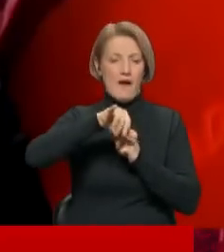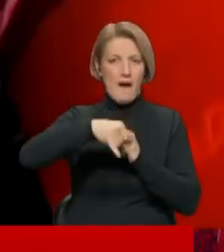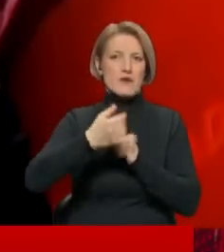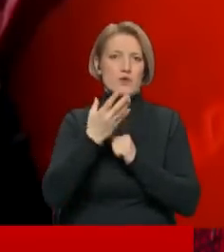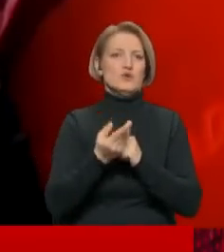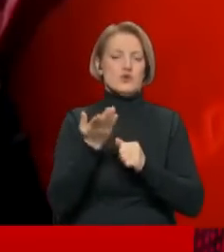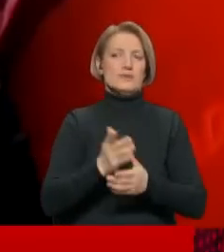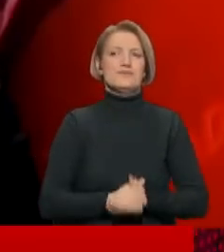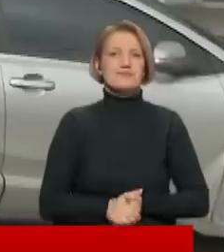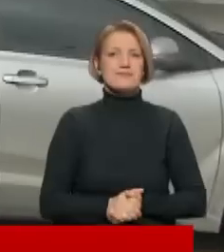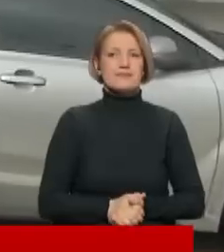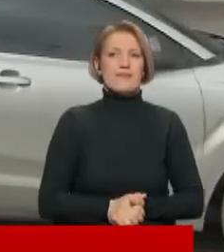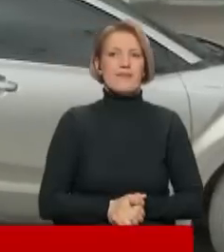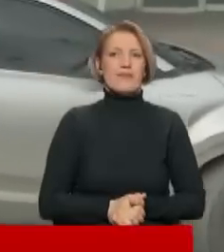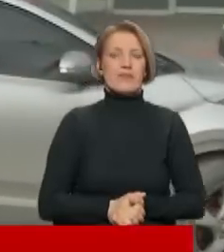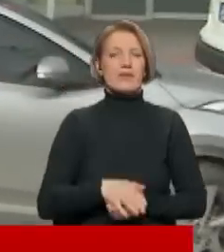biraz daha ağırlaştırabiliyor